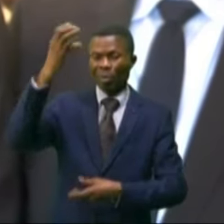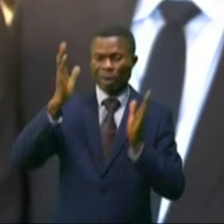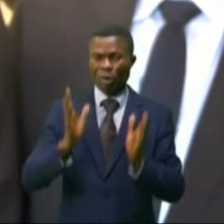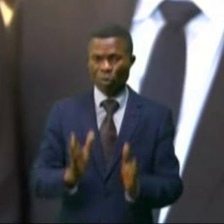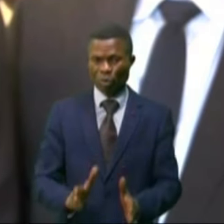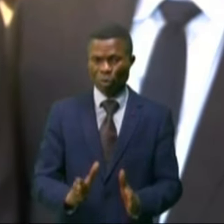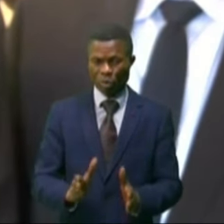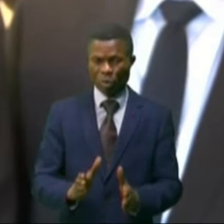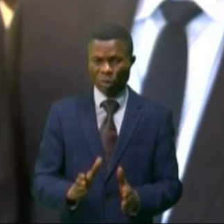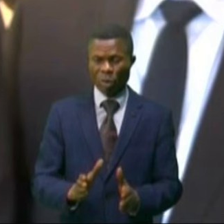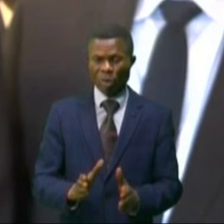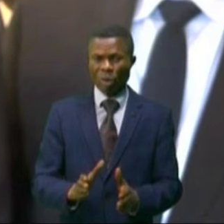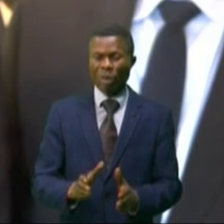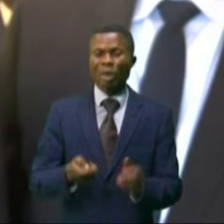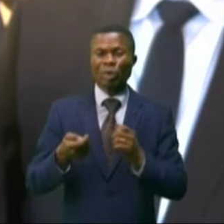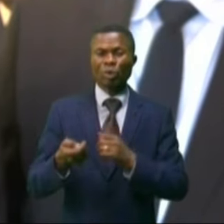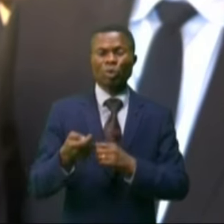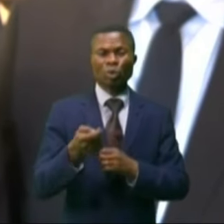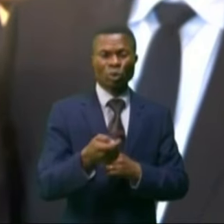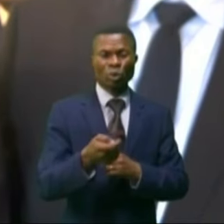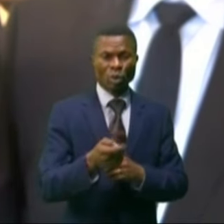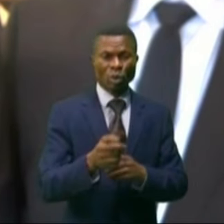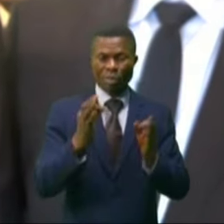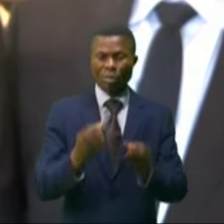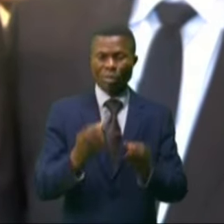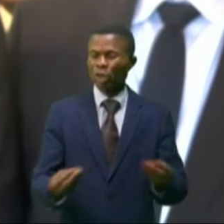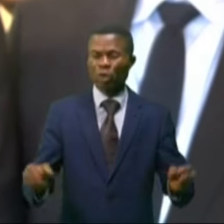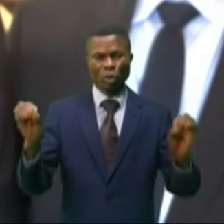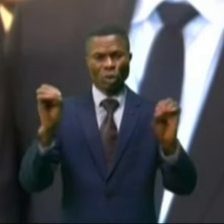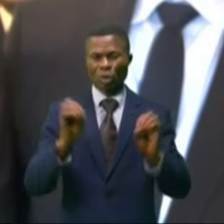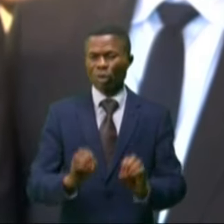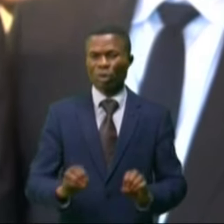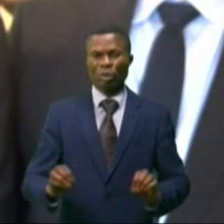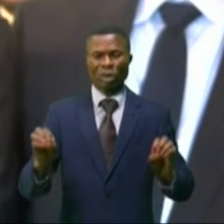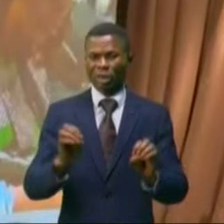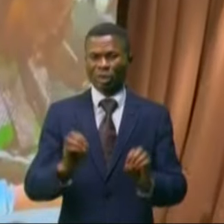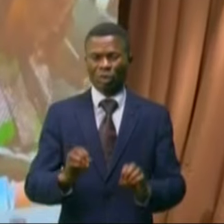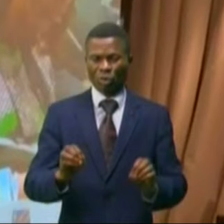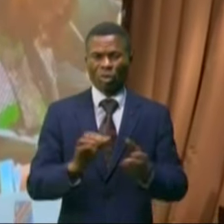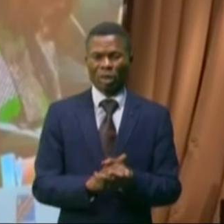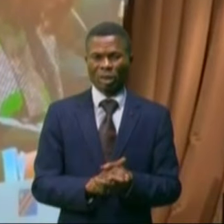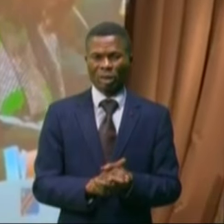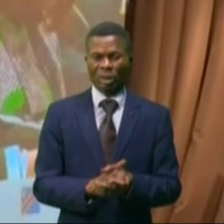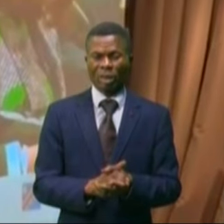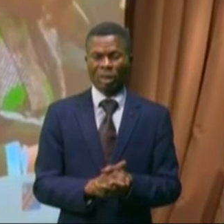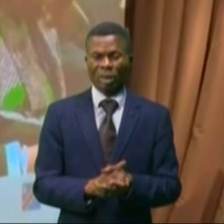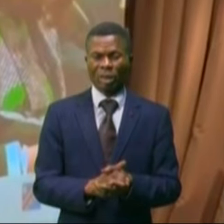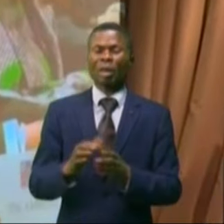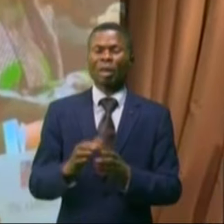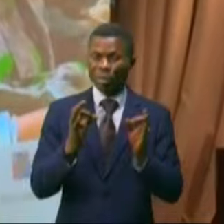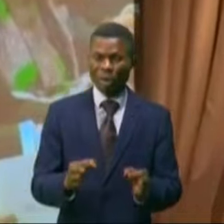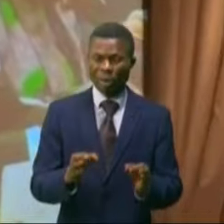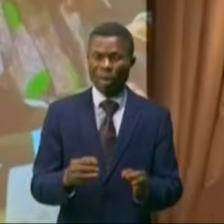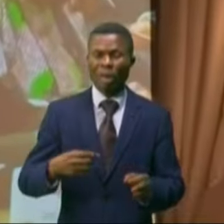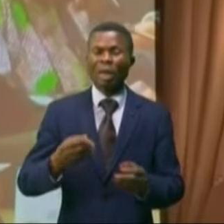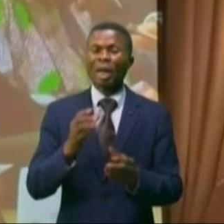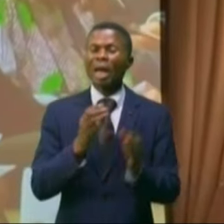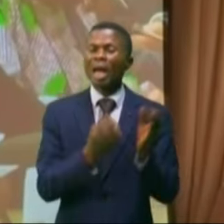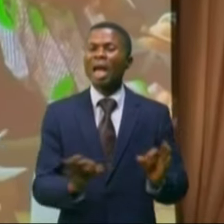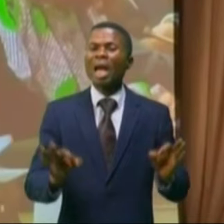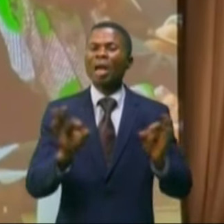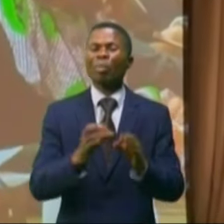bien sûr ceux qui le soutiennent ici. On a fait allusion au Rwanda et à l'essentiel pour nous, c'est